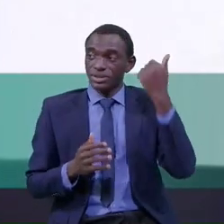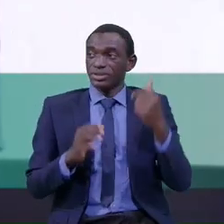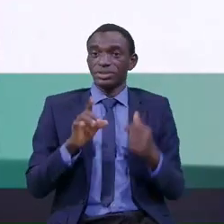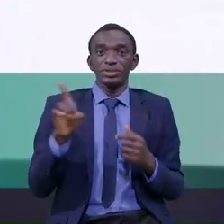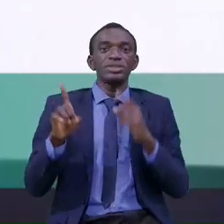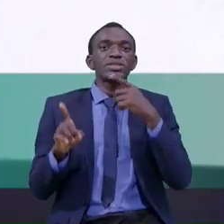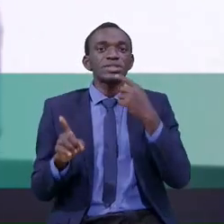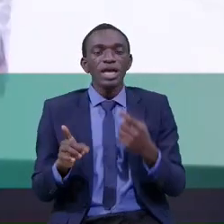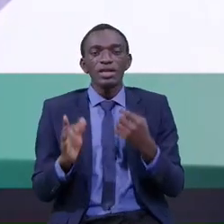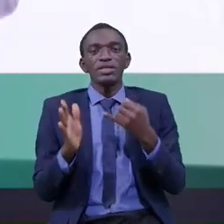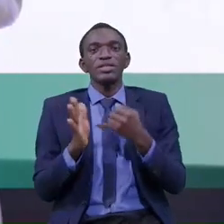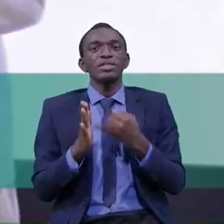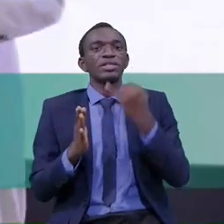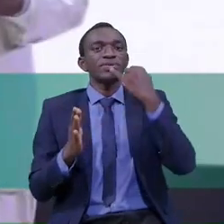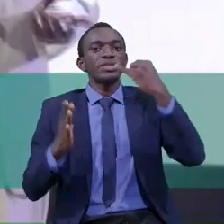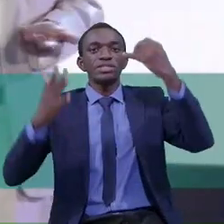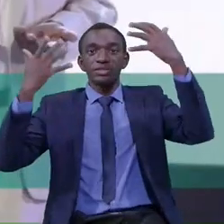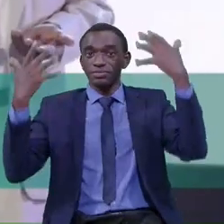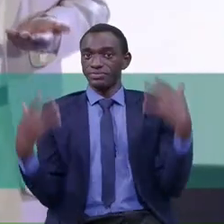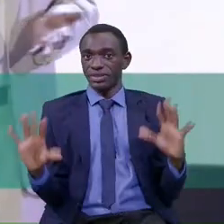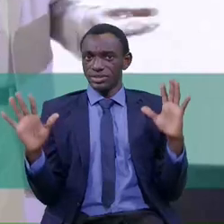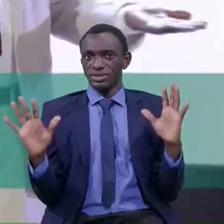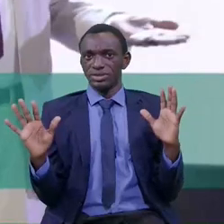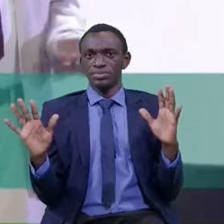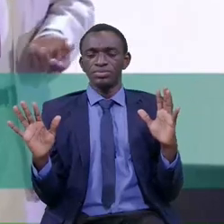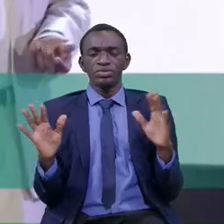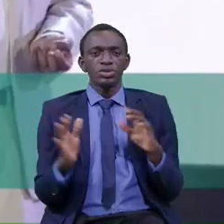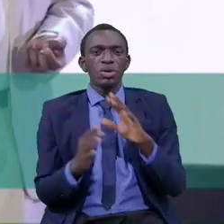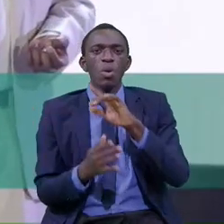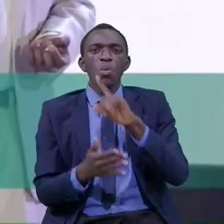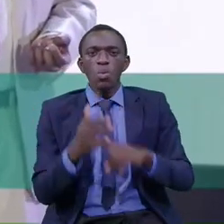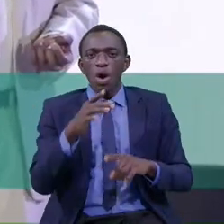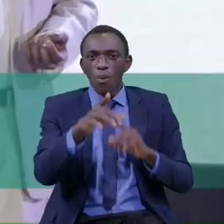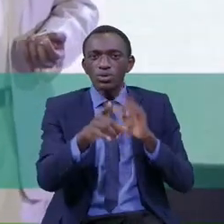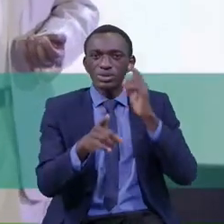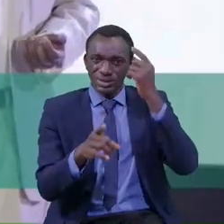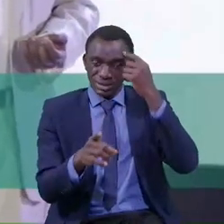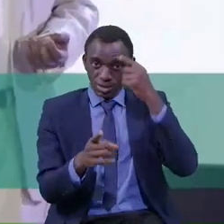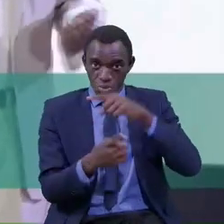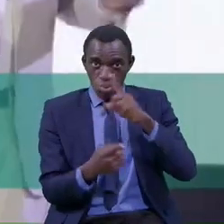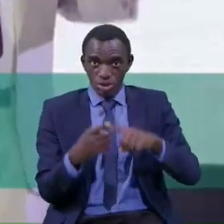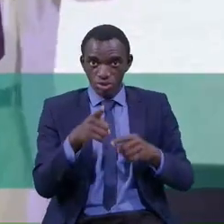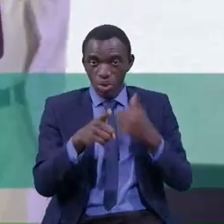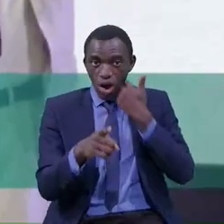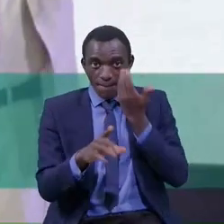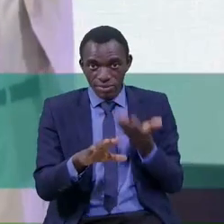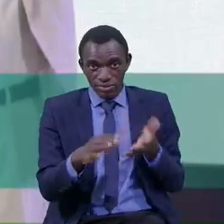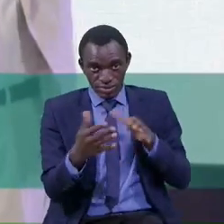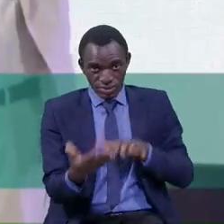est accompli. Qu'est-ce que nous allons penser à la fin de la vie?